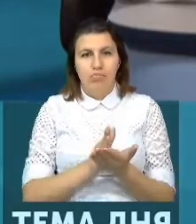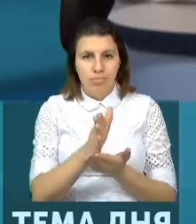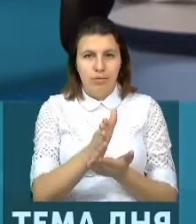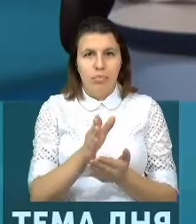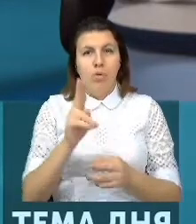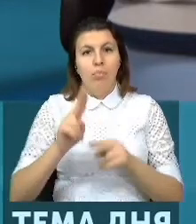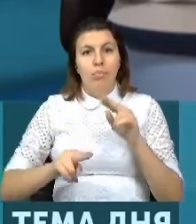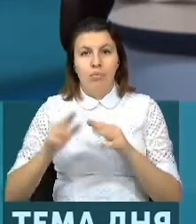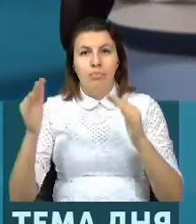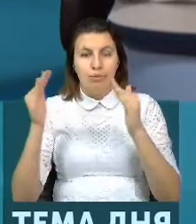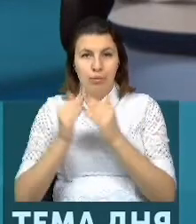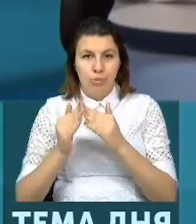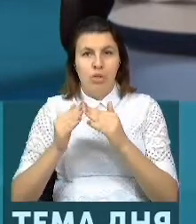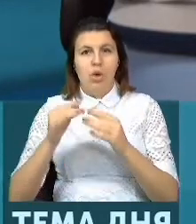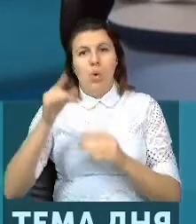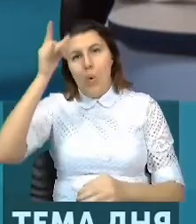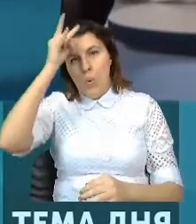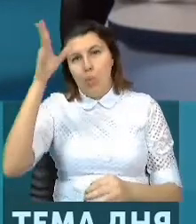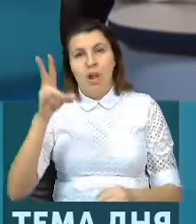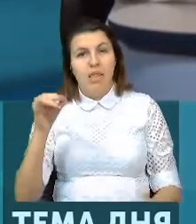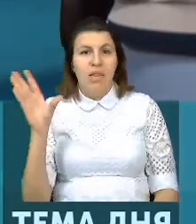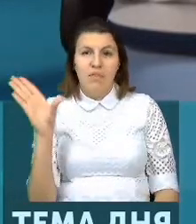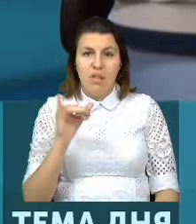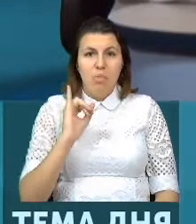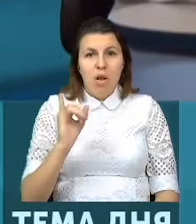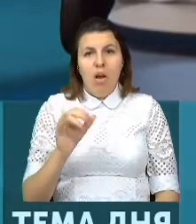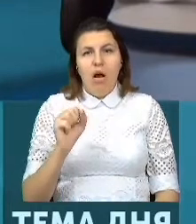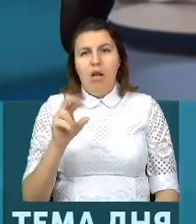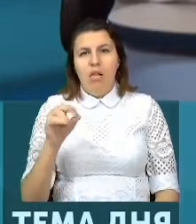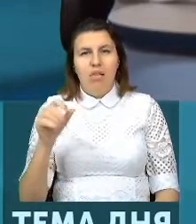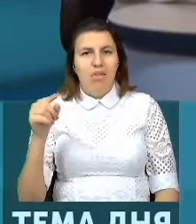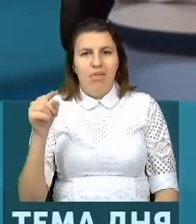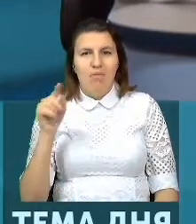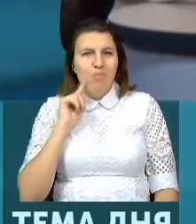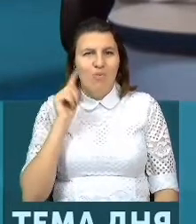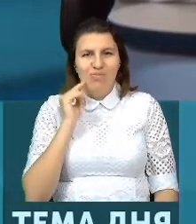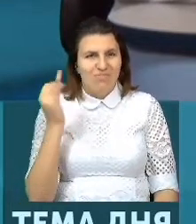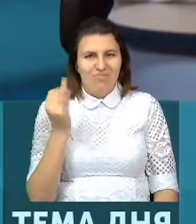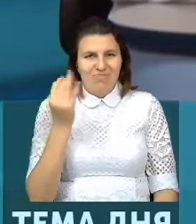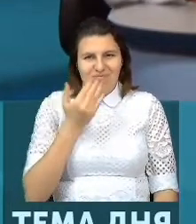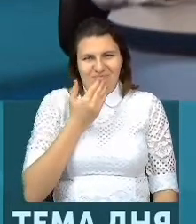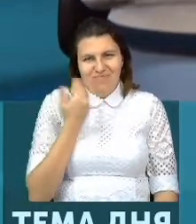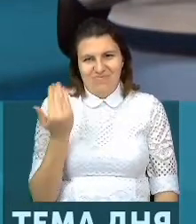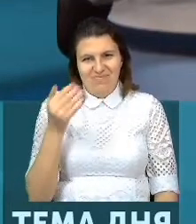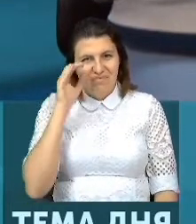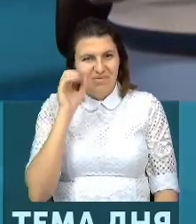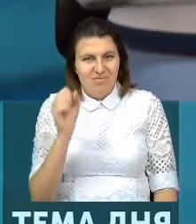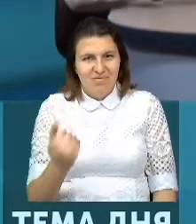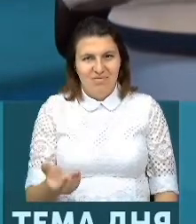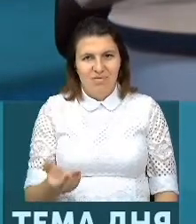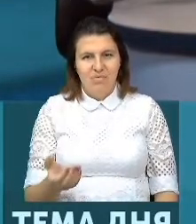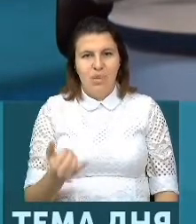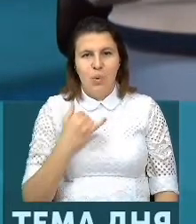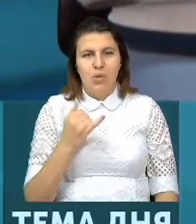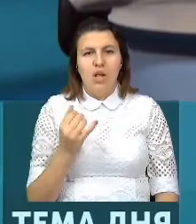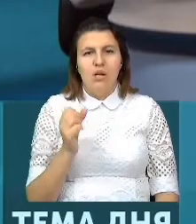є, вони не всі погані, але вони не відповідають запитам молоді. Ну, у нас понакатано, у нас вообще